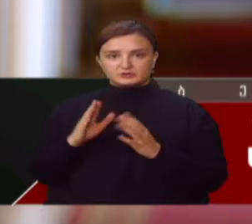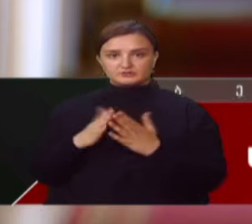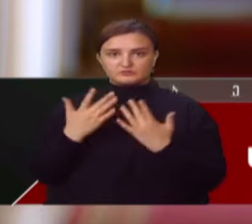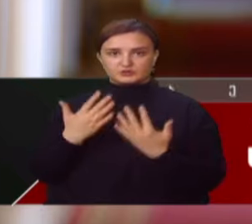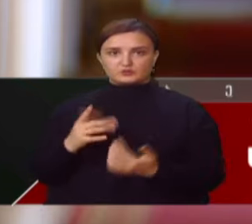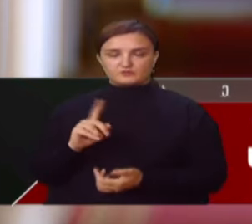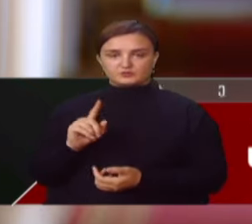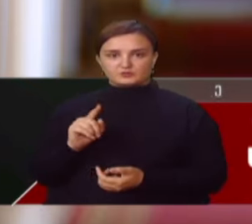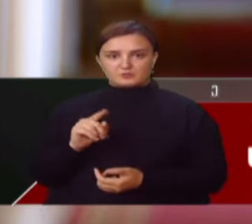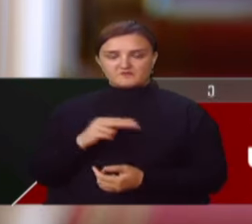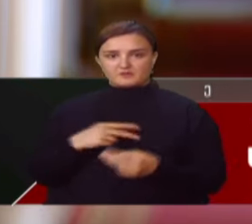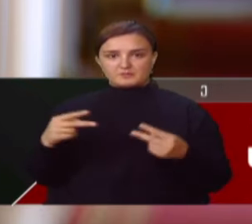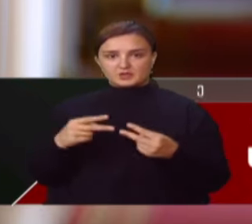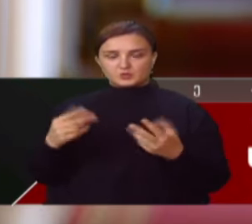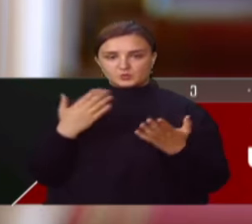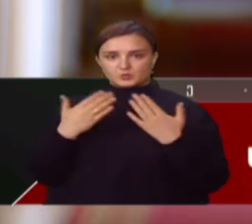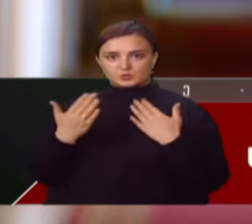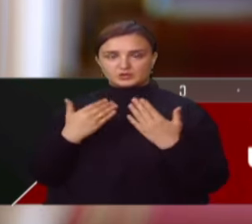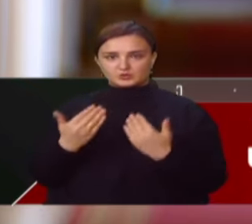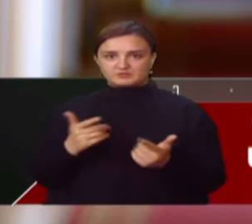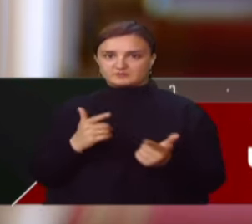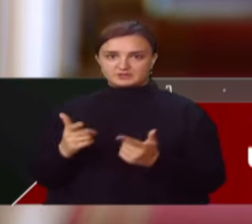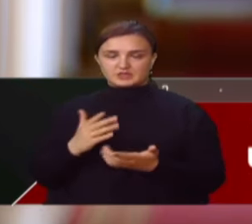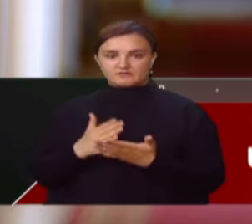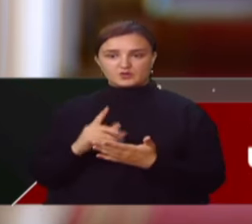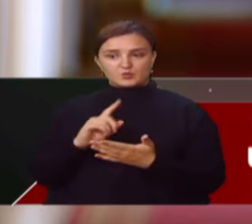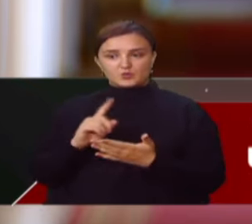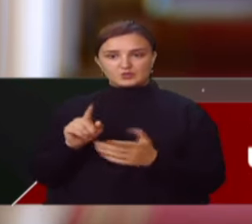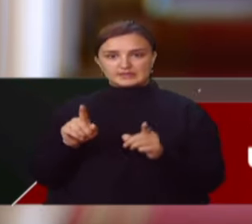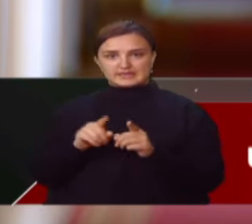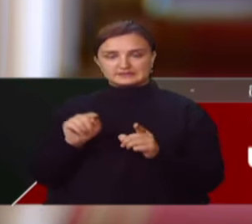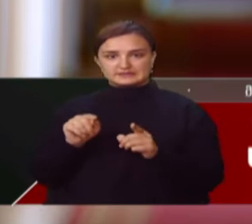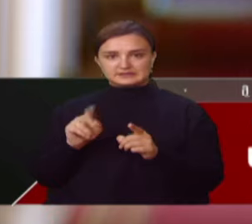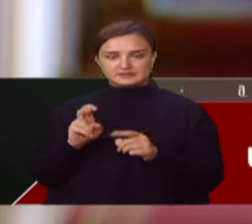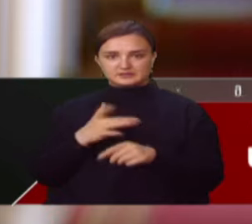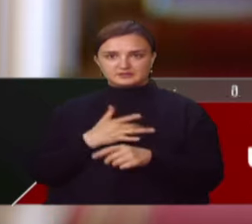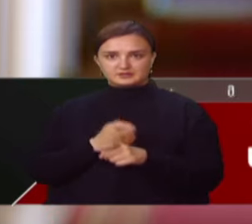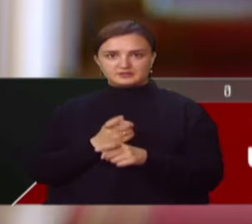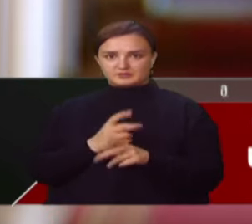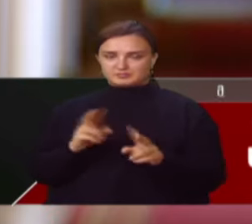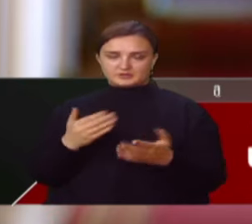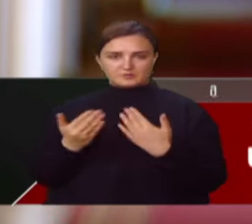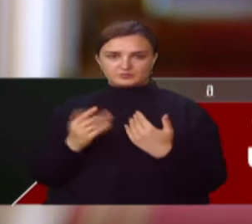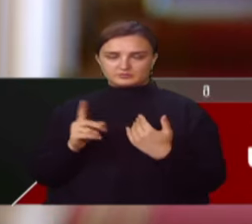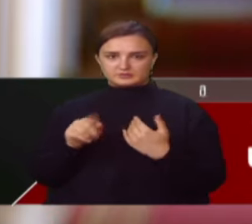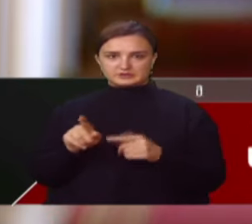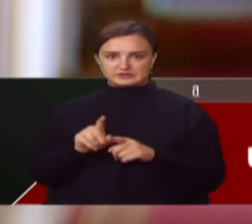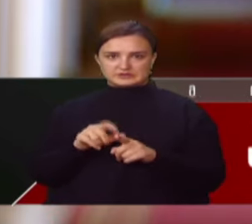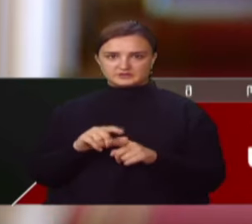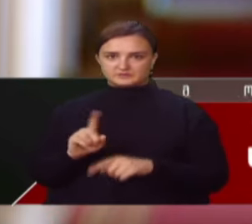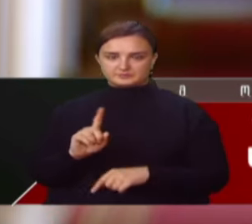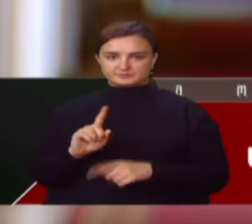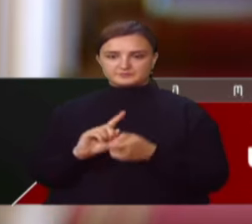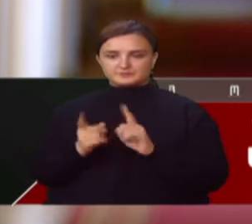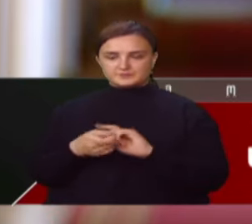ვითხოვთ, რომ პარტნიორულ ურთიერთობისთვის მზად ვართ, ოღონდ არა ასეთი ვასალური დამოკიდებულებით და ასეთი ტონალობით,